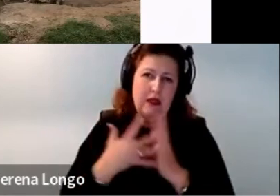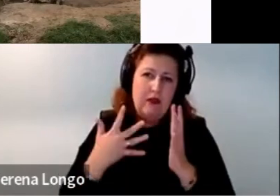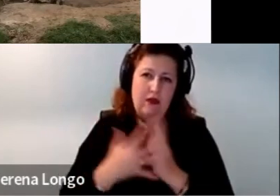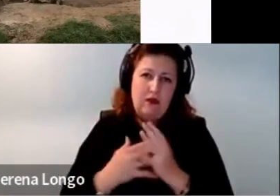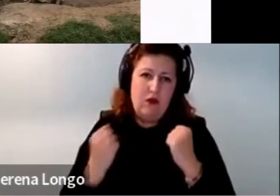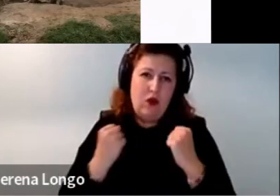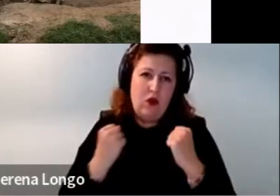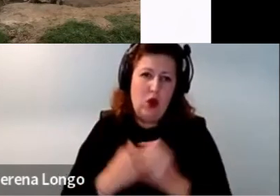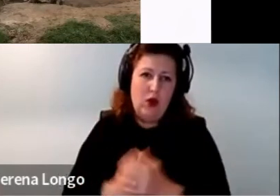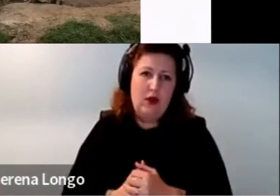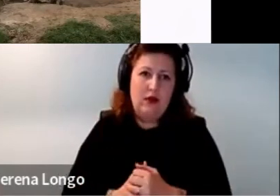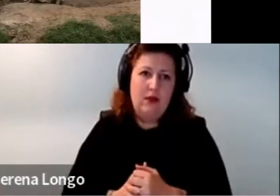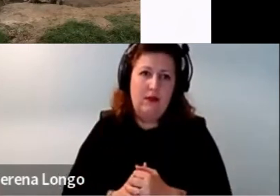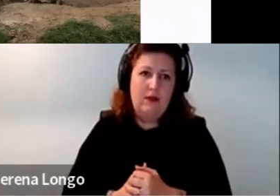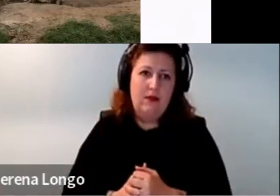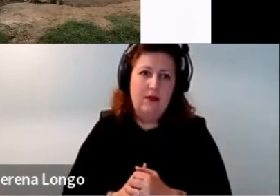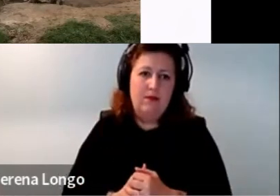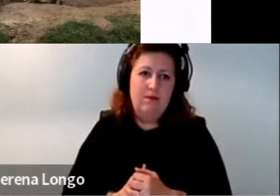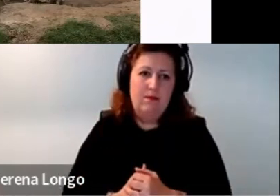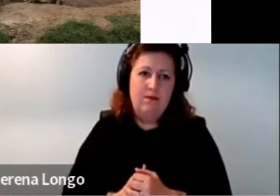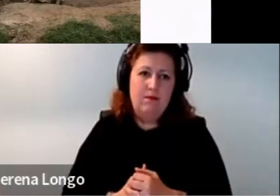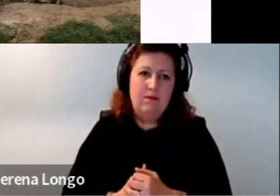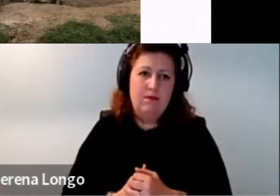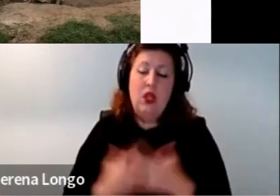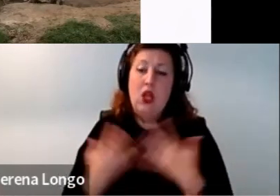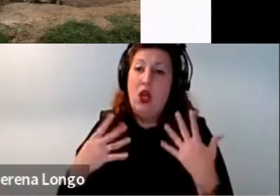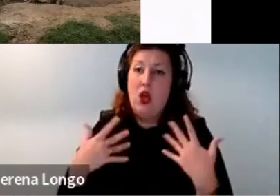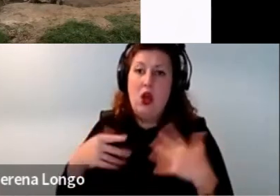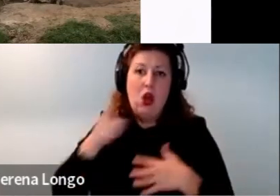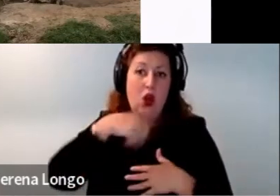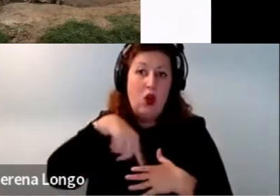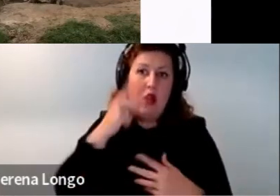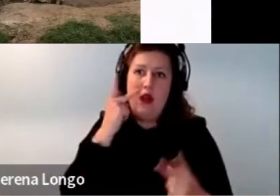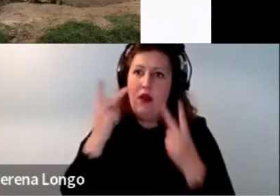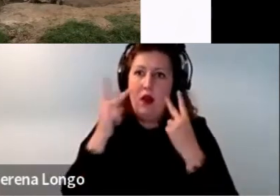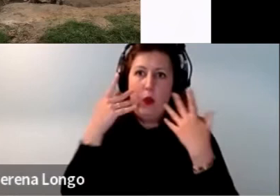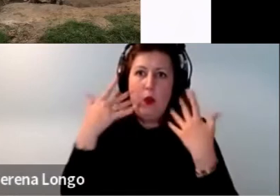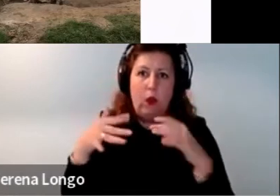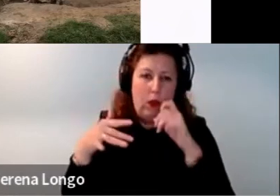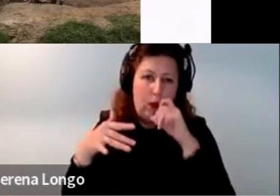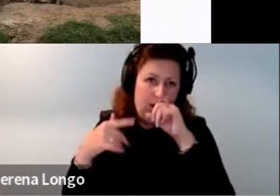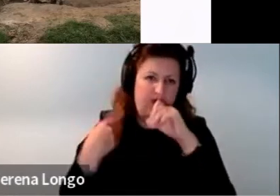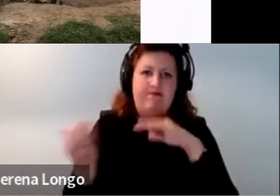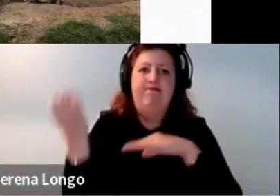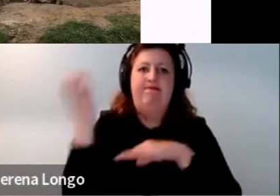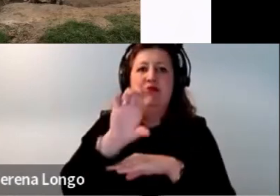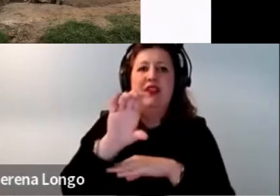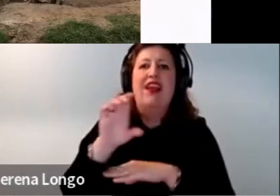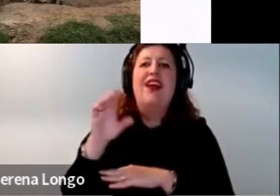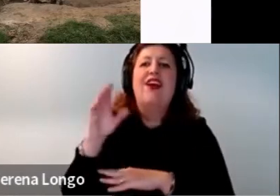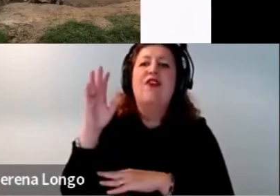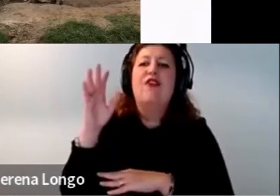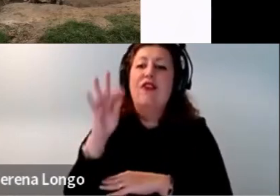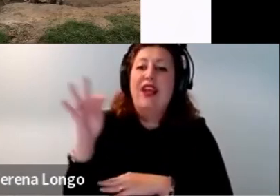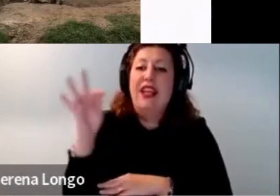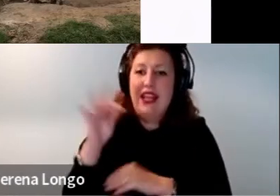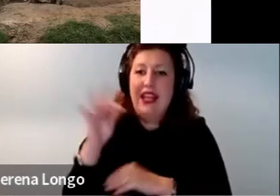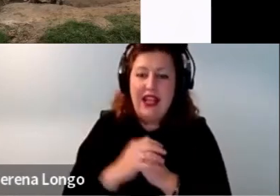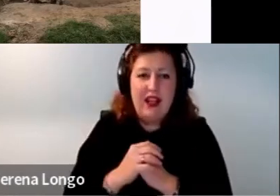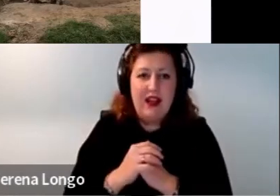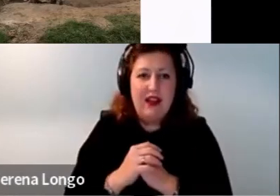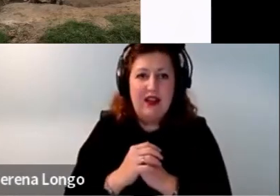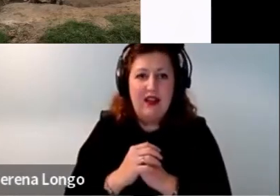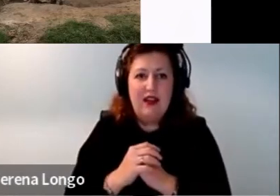Gli stati ne abbiamo visti veramente tanti. Questa è una foto che ho volutamente inserito di Federica, che prende